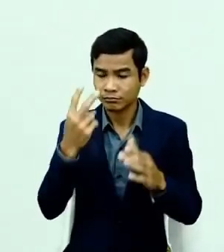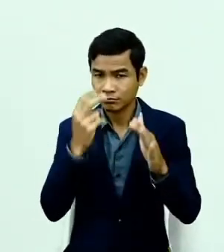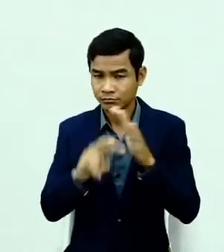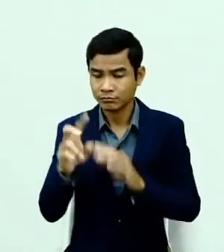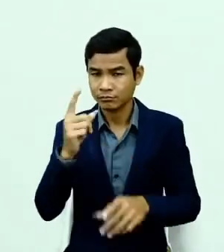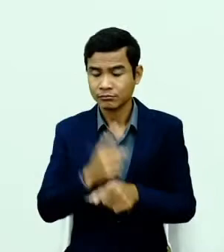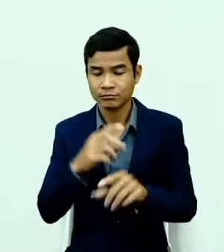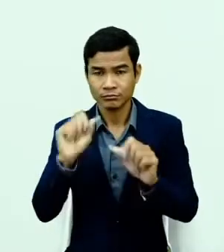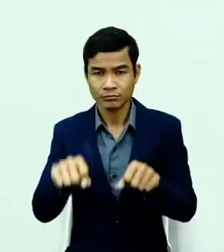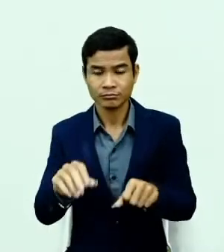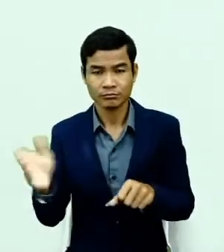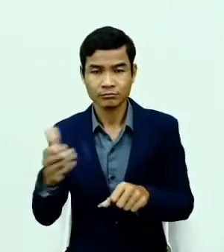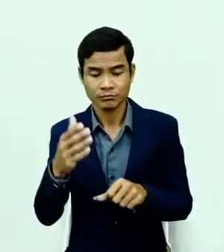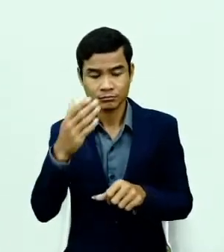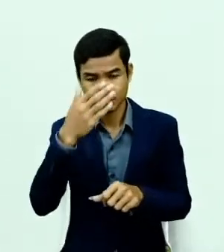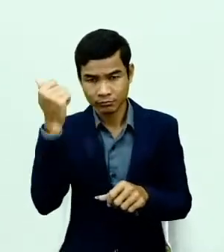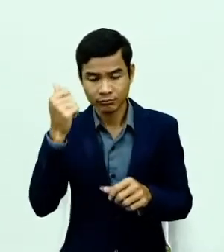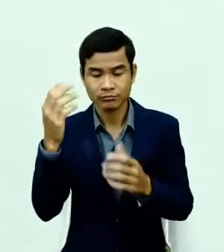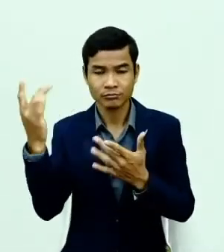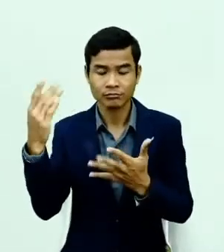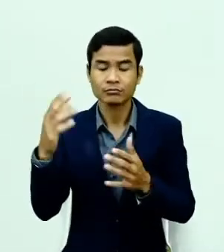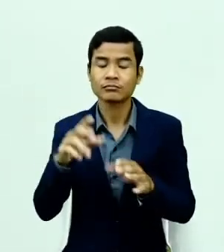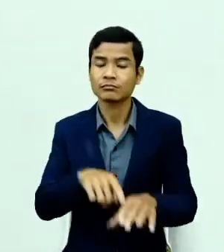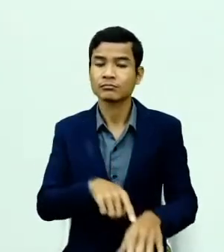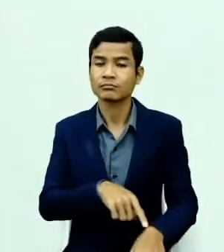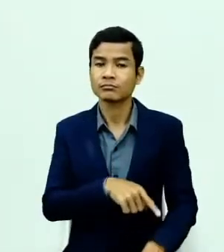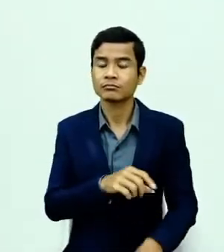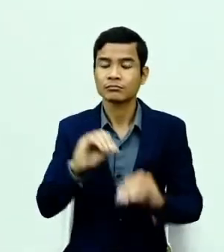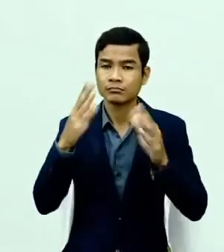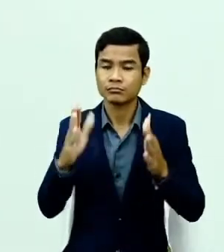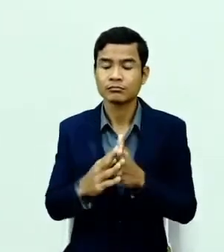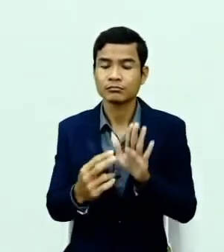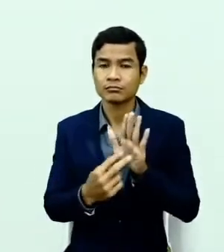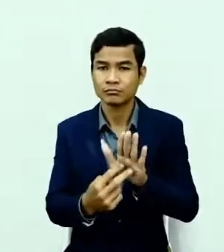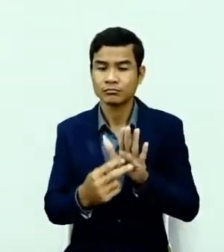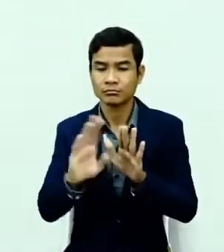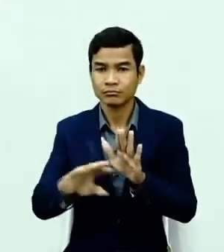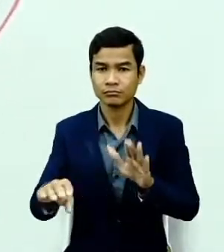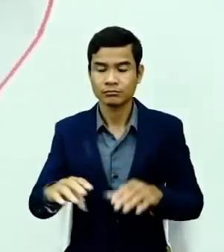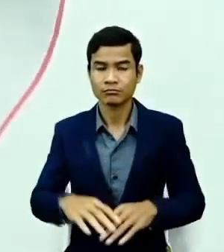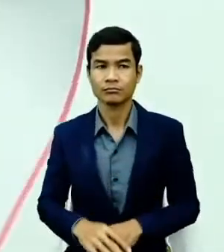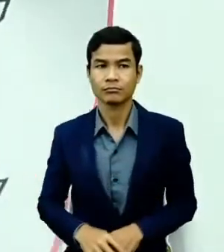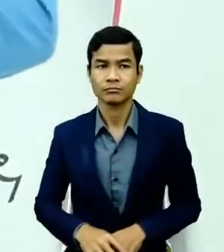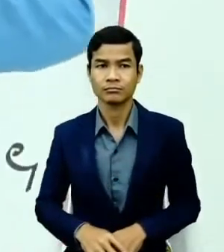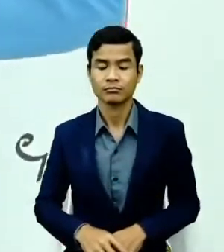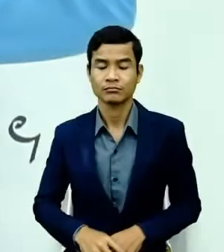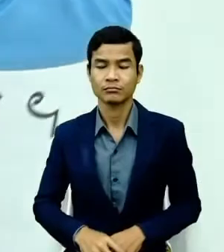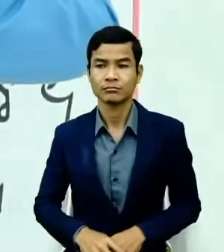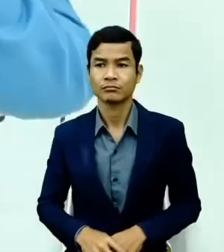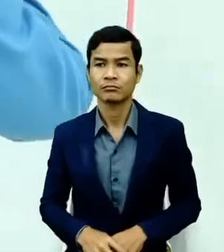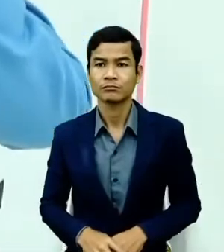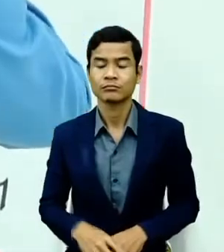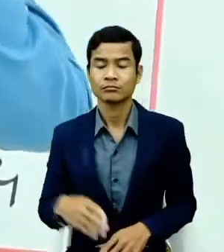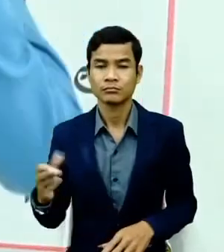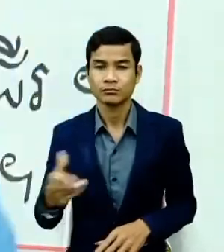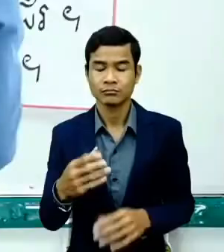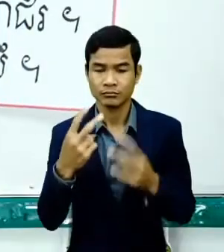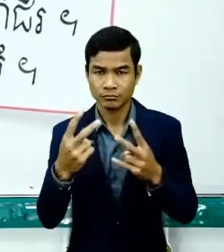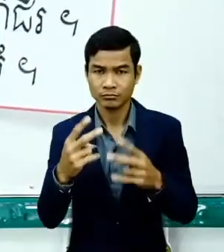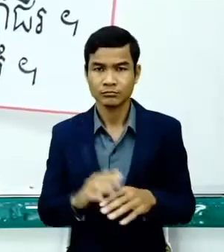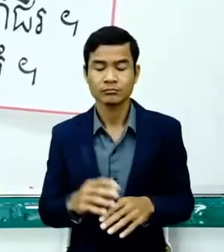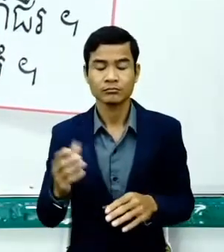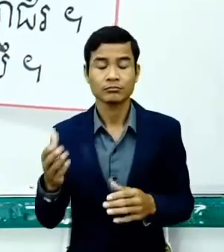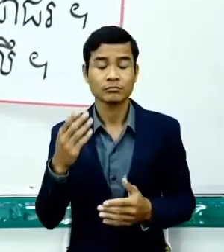ទេដើម្បីកុំឲ្យកូនកូនតឹងតឹងក្នុងចាំយូរអ្នកគ្រូនឹងបង្ហាញអត្ថបទតែម្ដងហើយកូនកូនចាំមើល